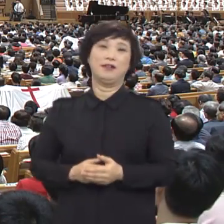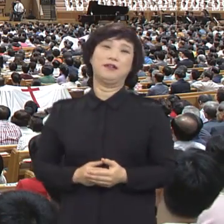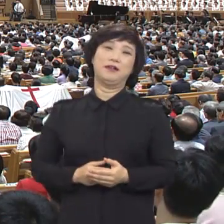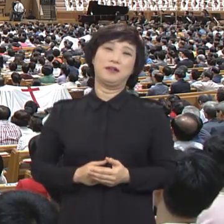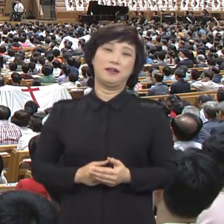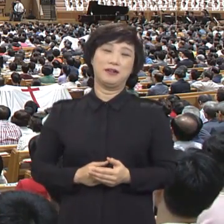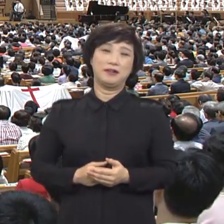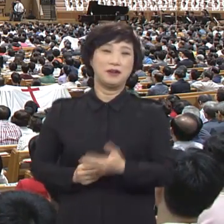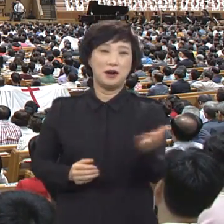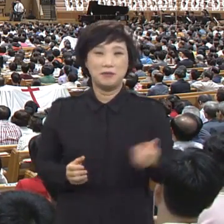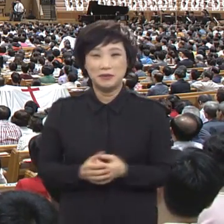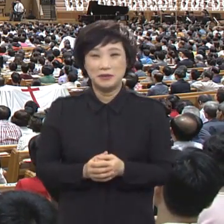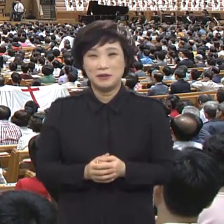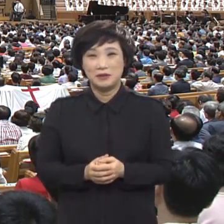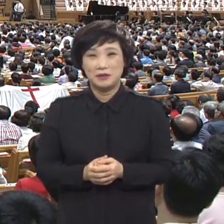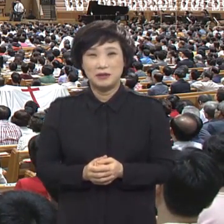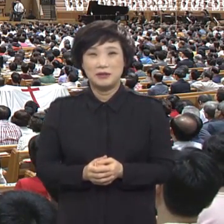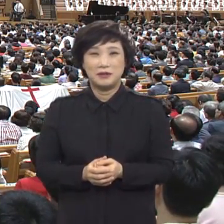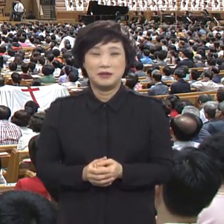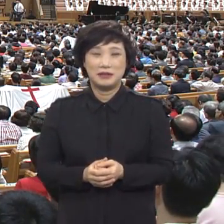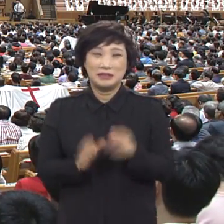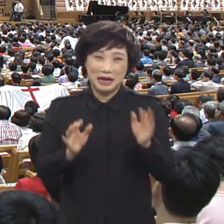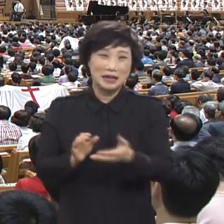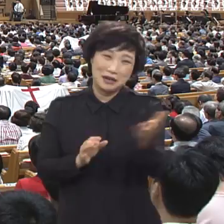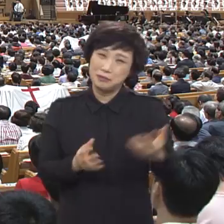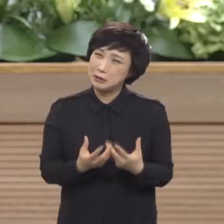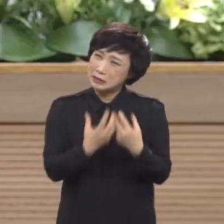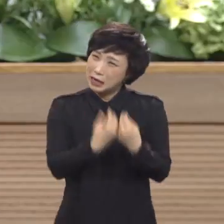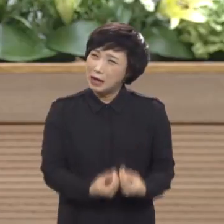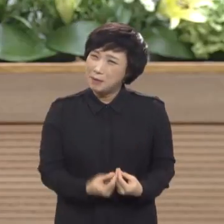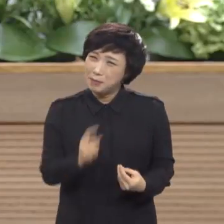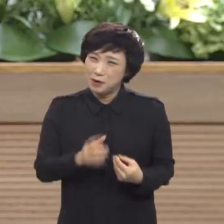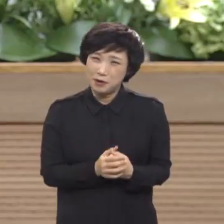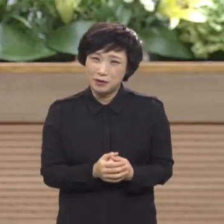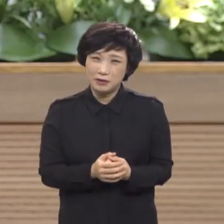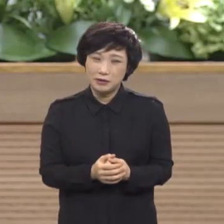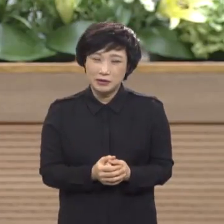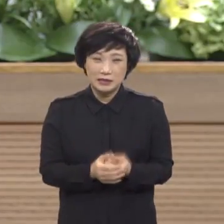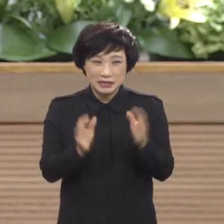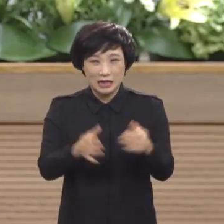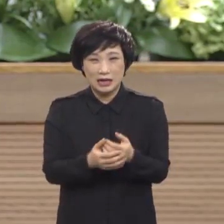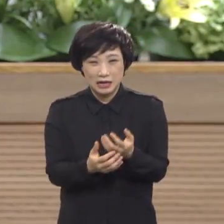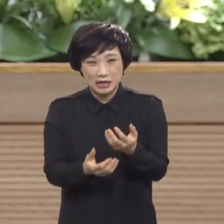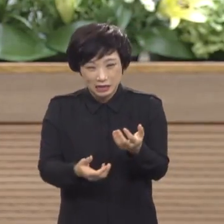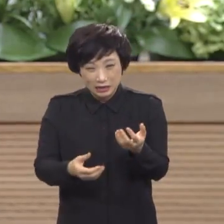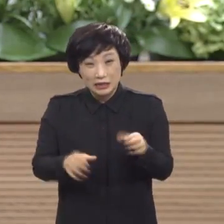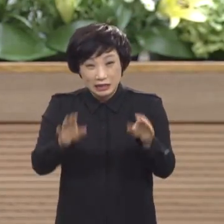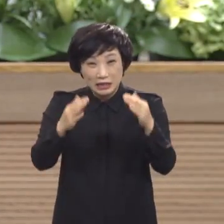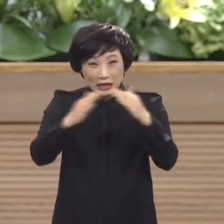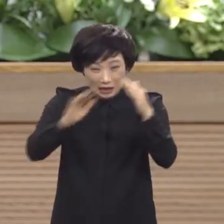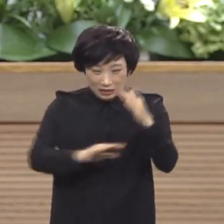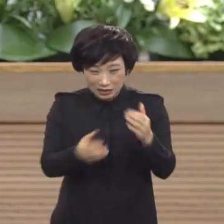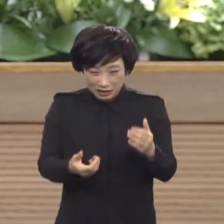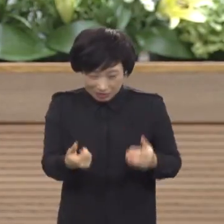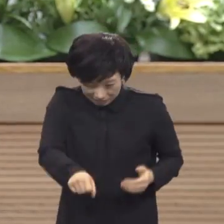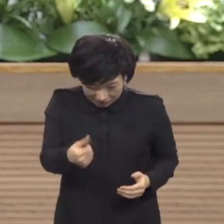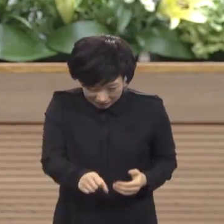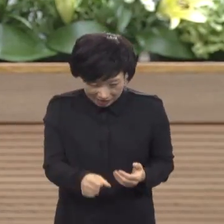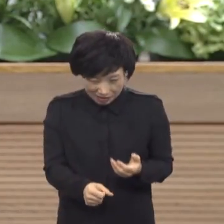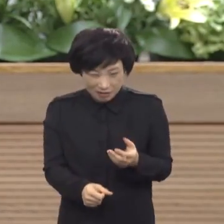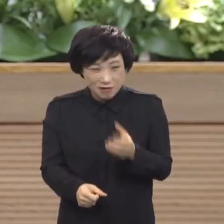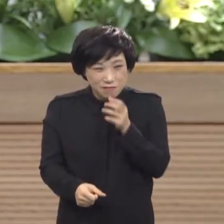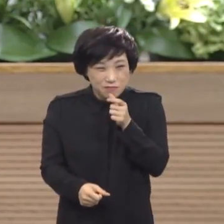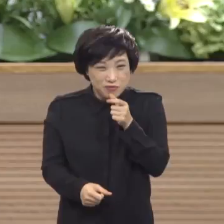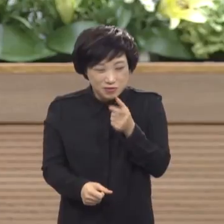막 가스레인지에 주전자를 물 넣고 끓이는데 그 주전자에 구멍이 조금 안 들어 김이